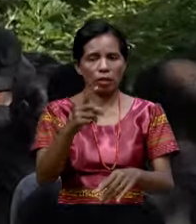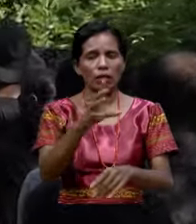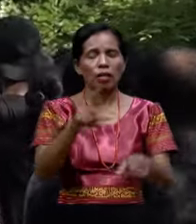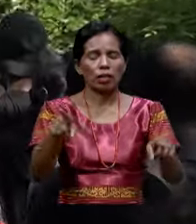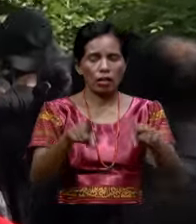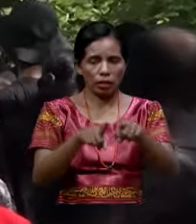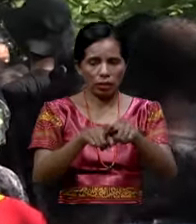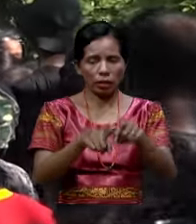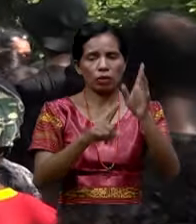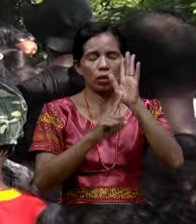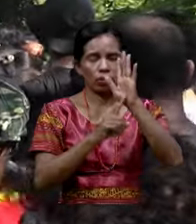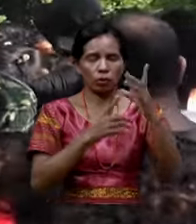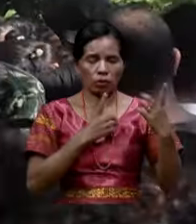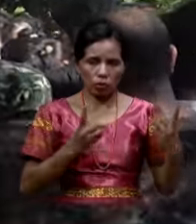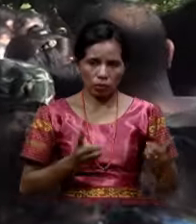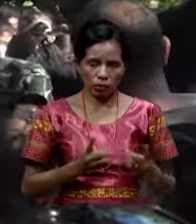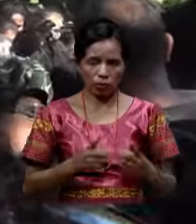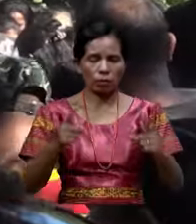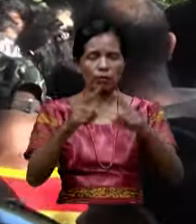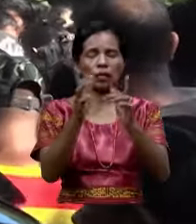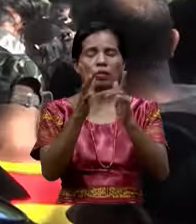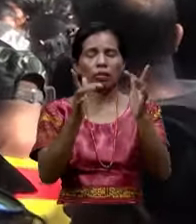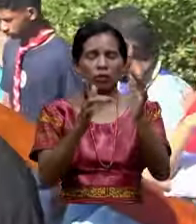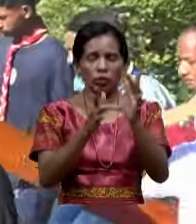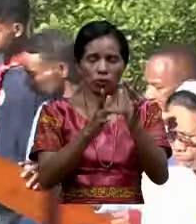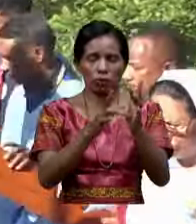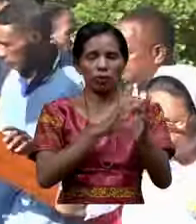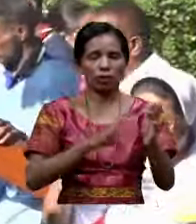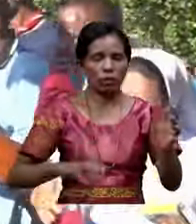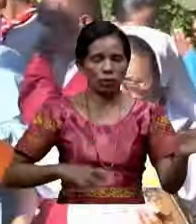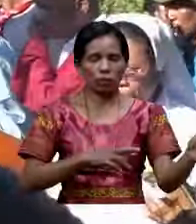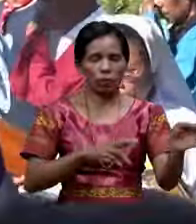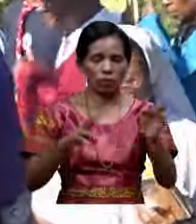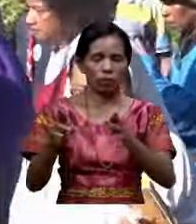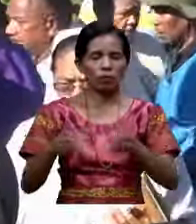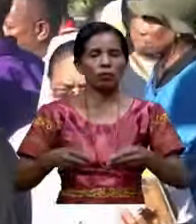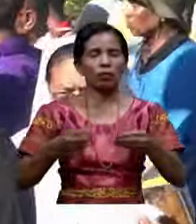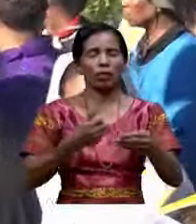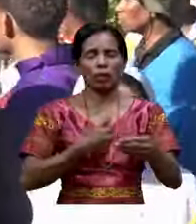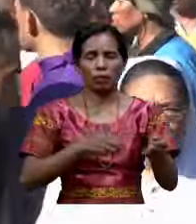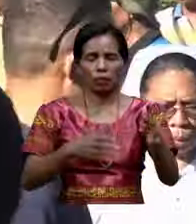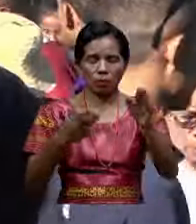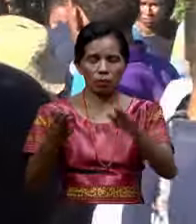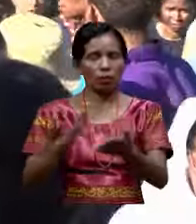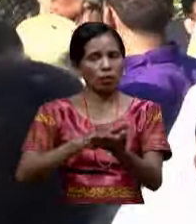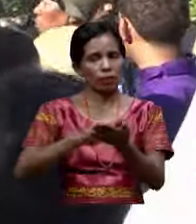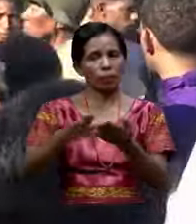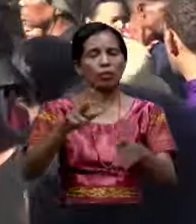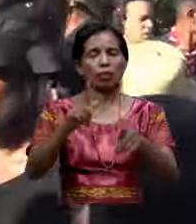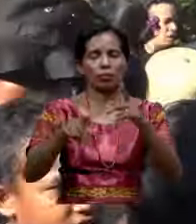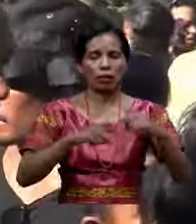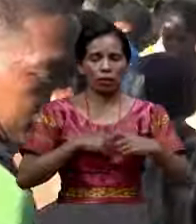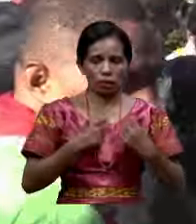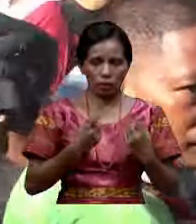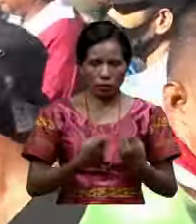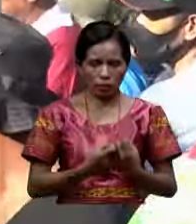sinal ida atu hatudu domin ba Jesus Kristu nebe pronto saranan ba mate hodi kasu emene sala. Via sakra ne ita anoin